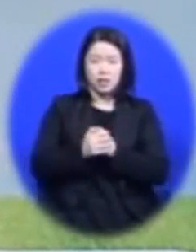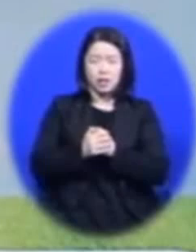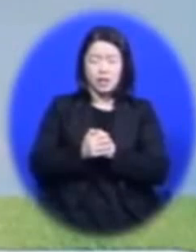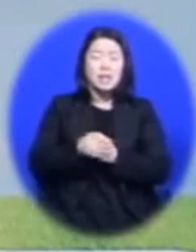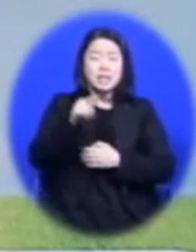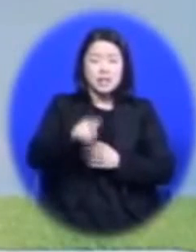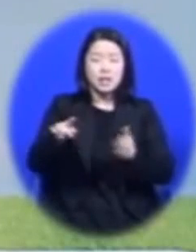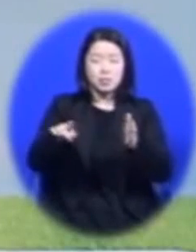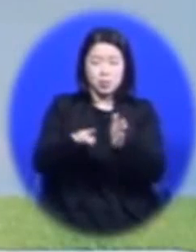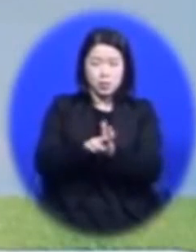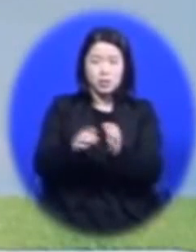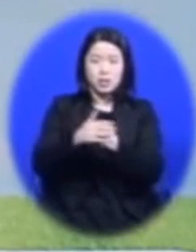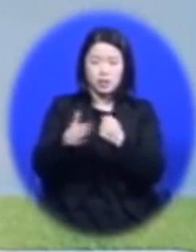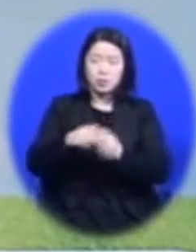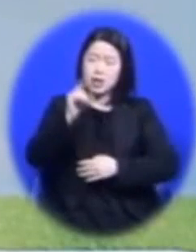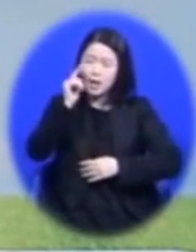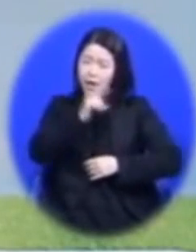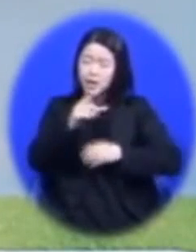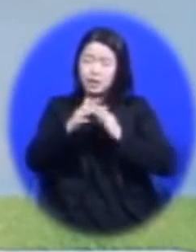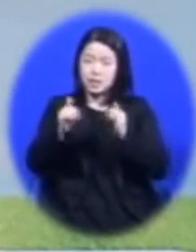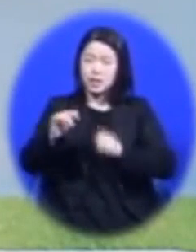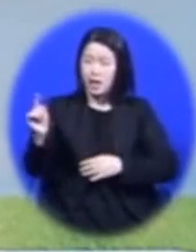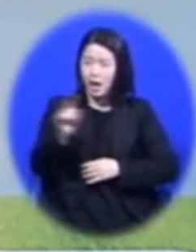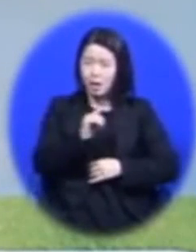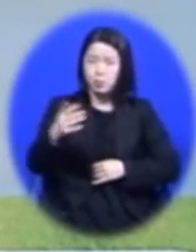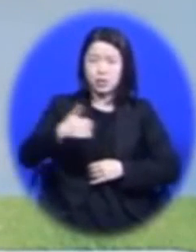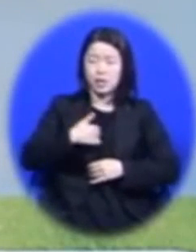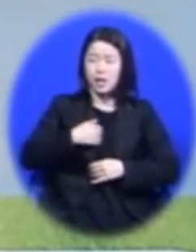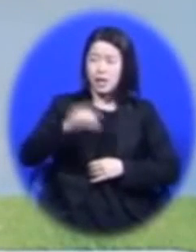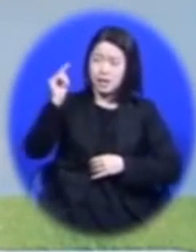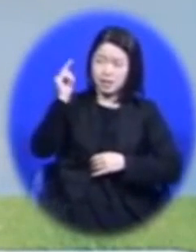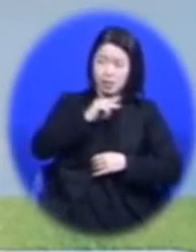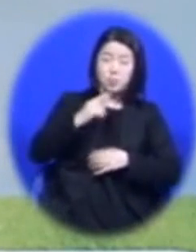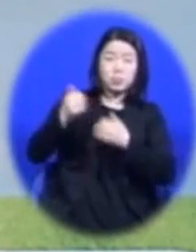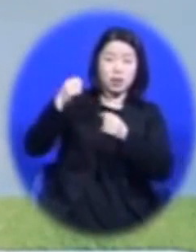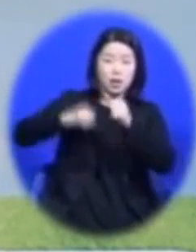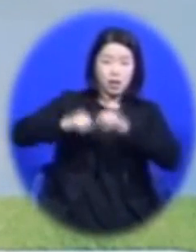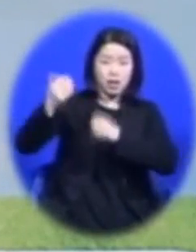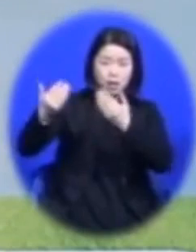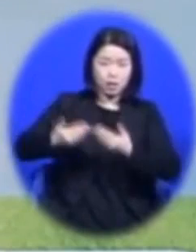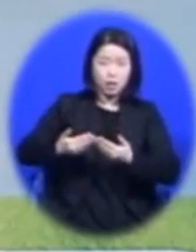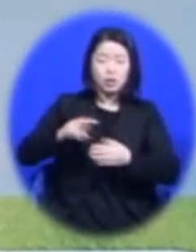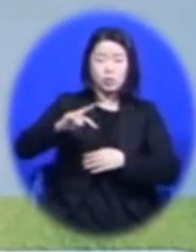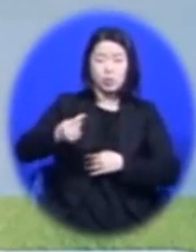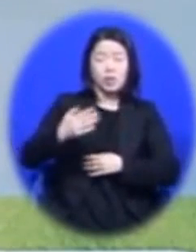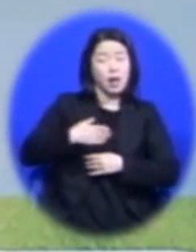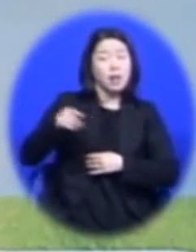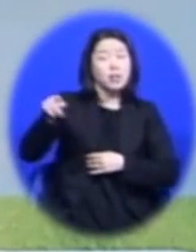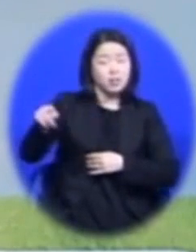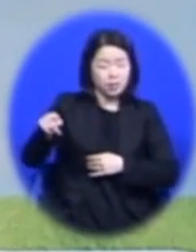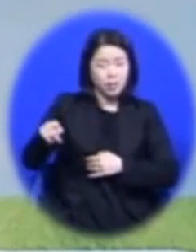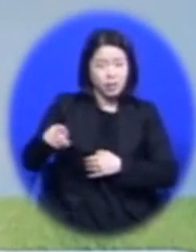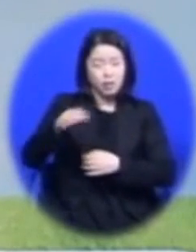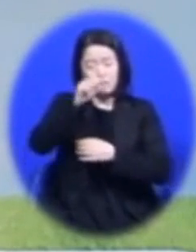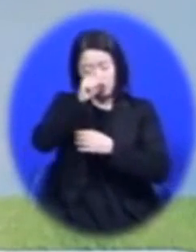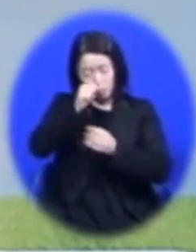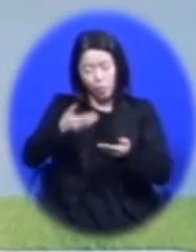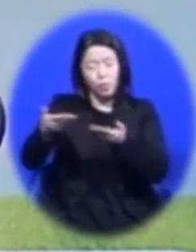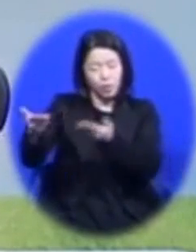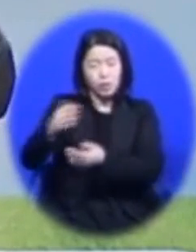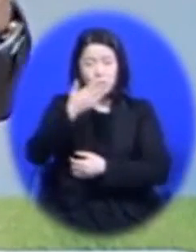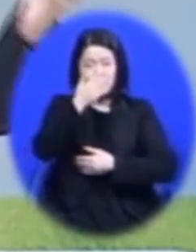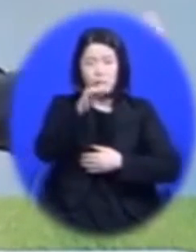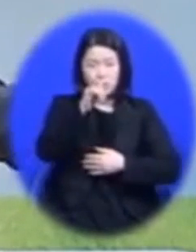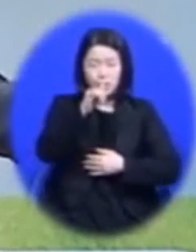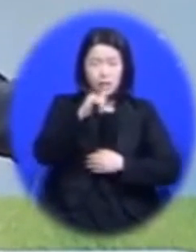믿어지니까 악한 자가 아무리 나에게 악하게 해도 나는 그에게 선하게 한,